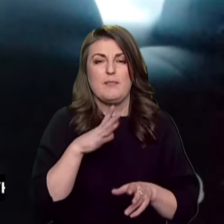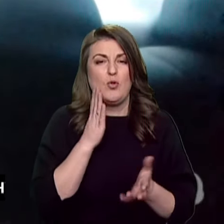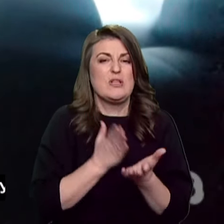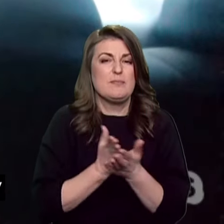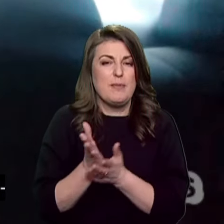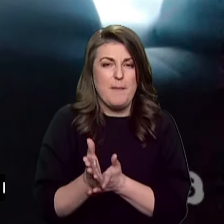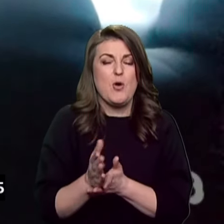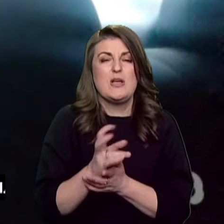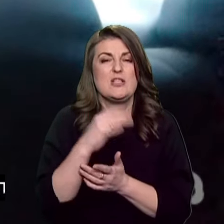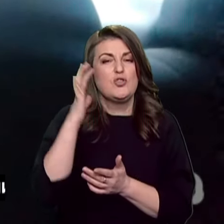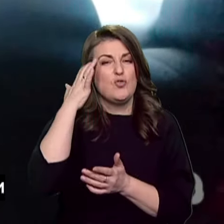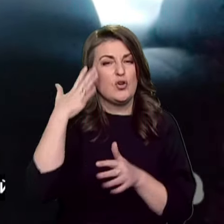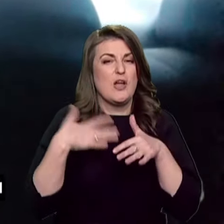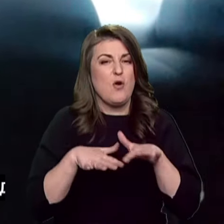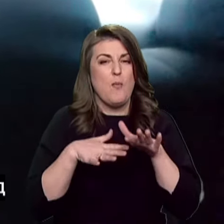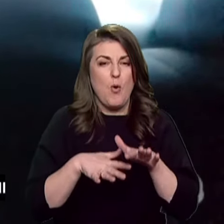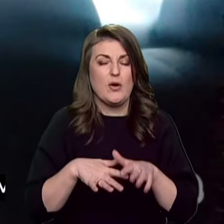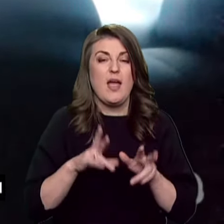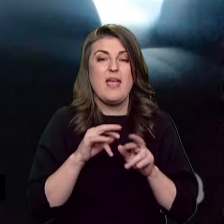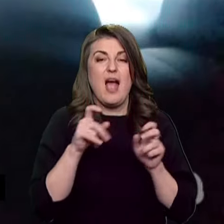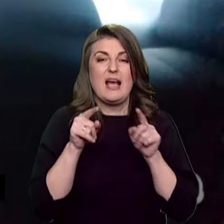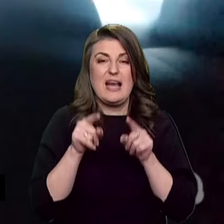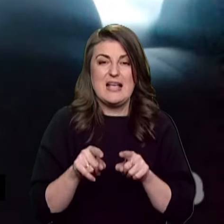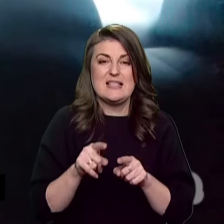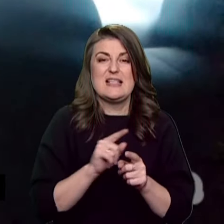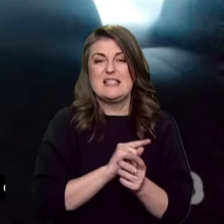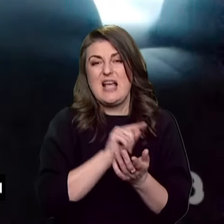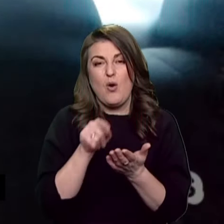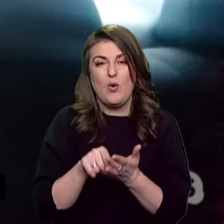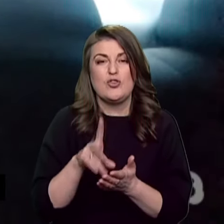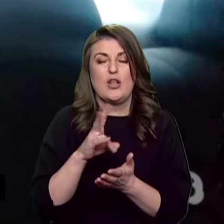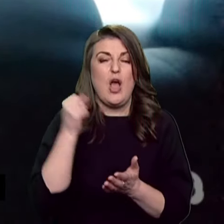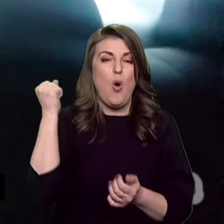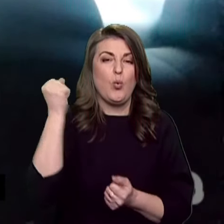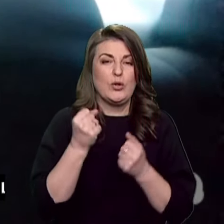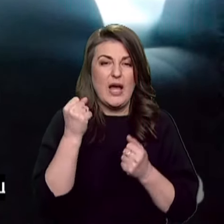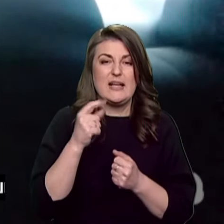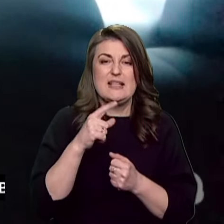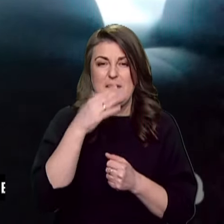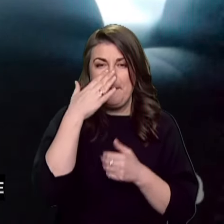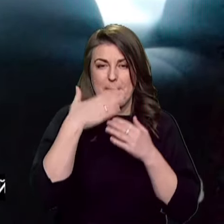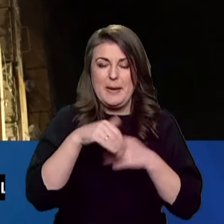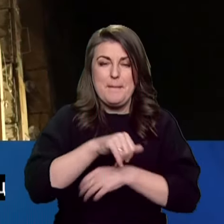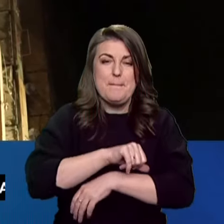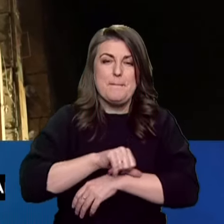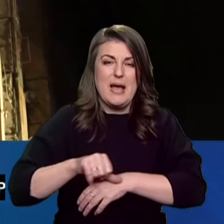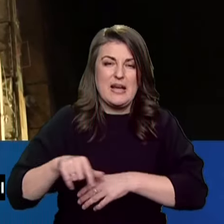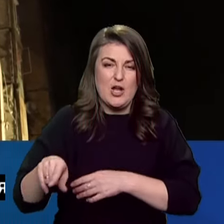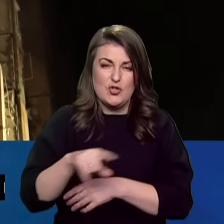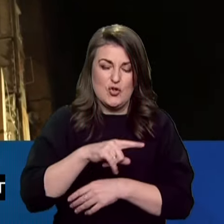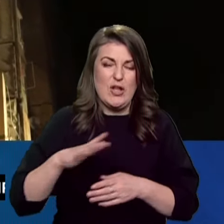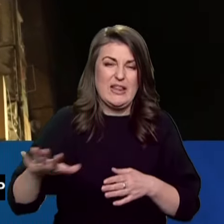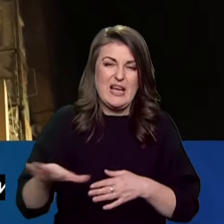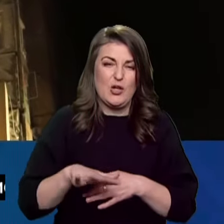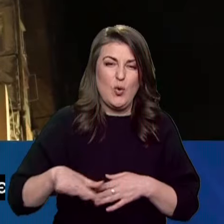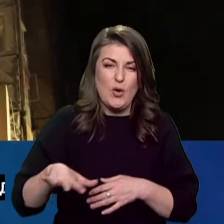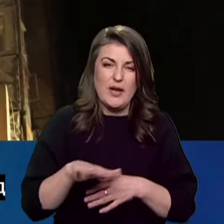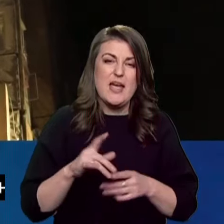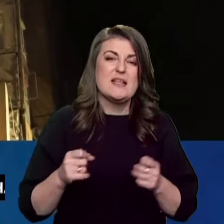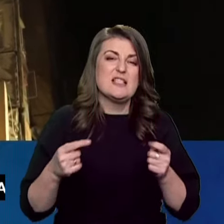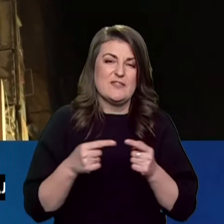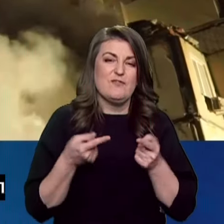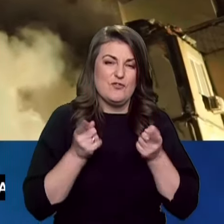спрямовані з акваторії Чорного моря, якраз заходячи на удар з прибережної території і